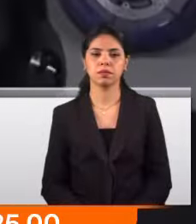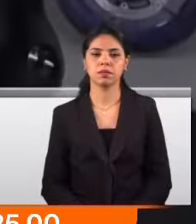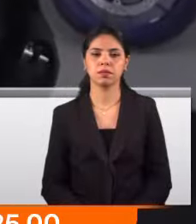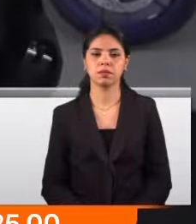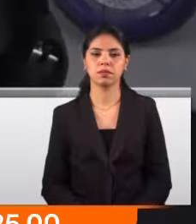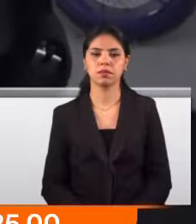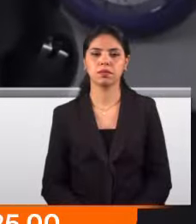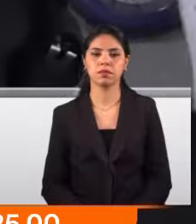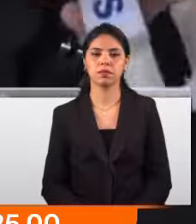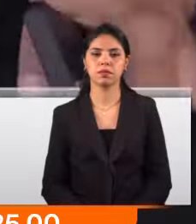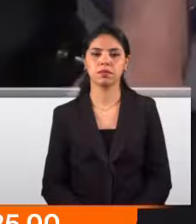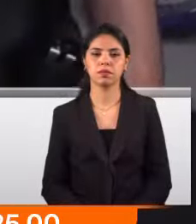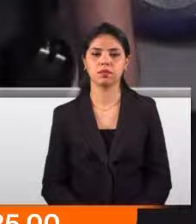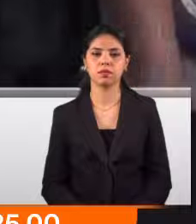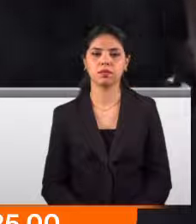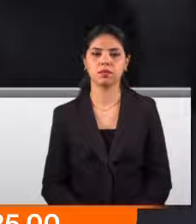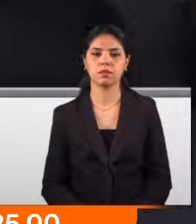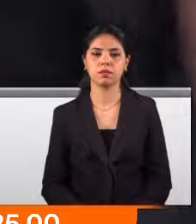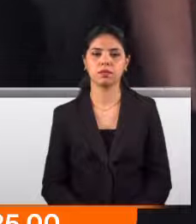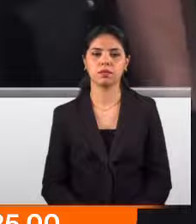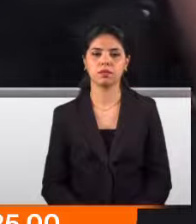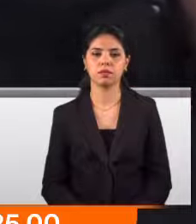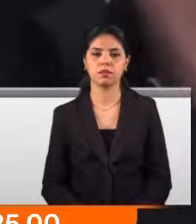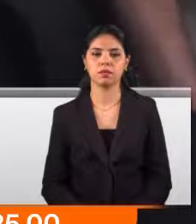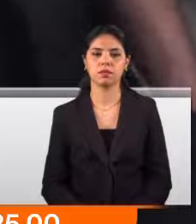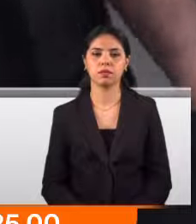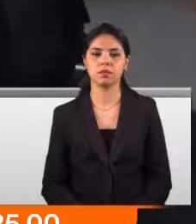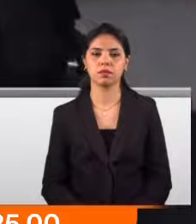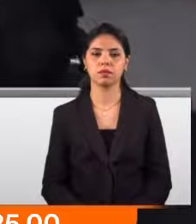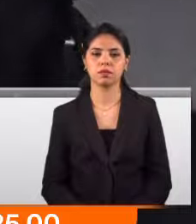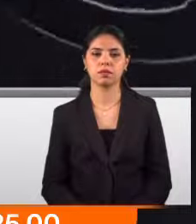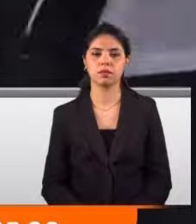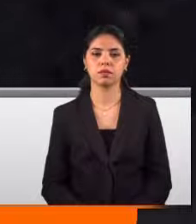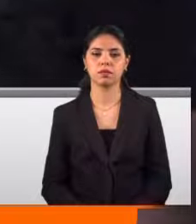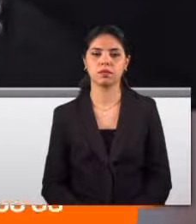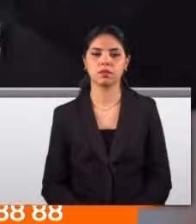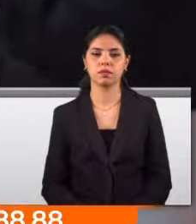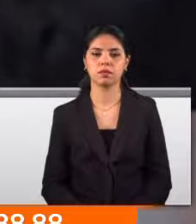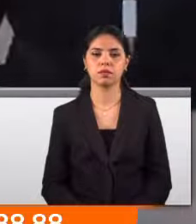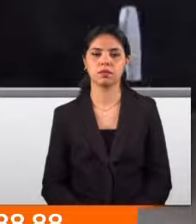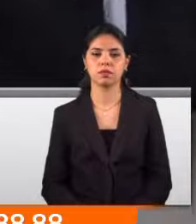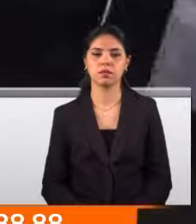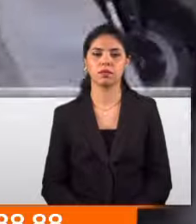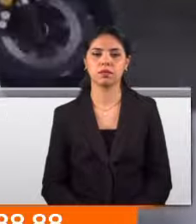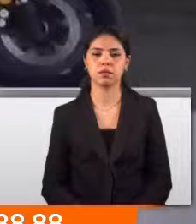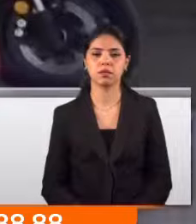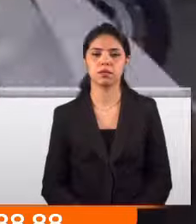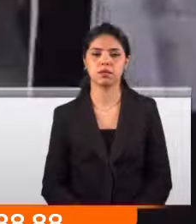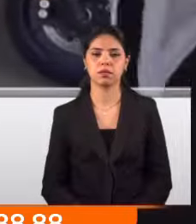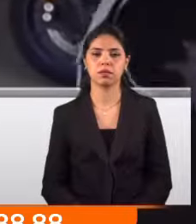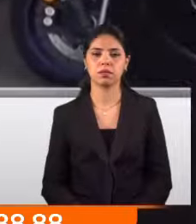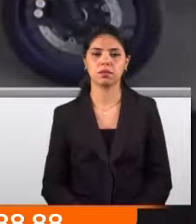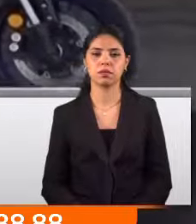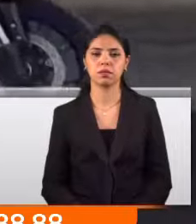Tamam. Çünkü hiçbir sürücü kolay kolay sağ aynasına bakmıyor. Abi bir şey diyeyim, bizden kesiyorlar ya. Onu demiyorum, git. Yok. Ortadan git en azından. Ha şey, ortadan gidebilir